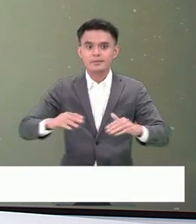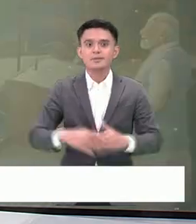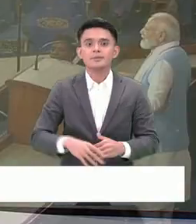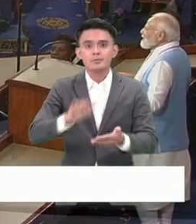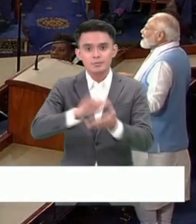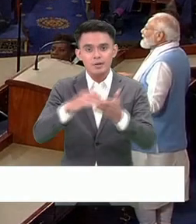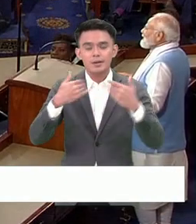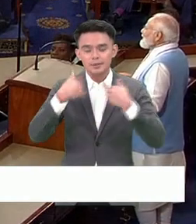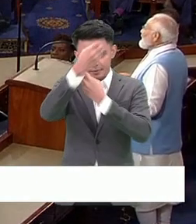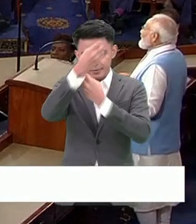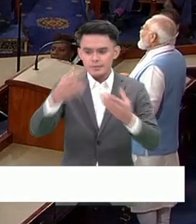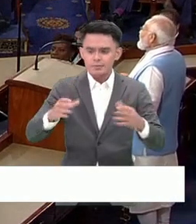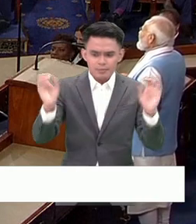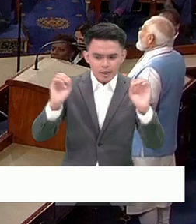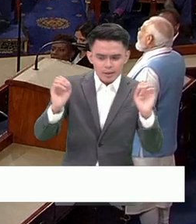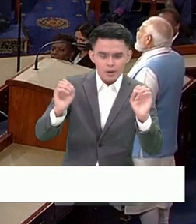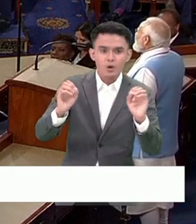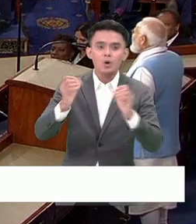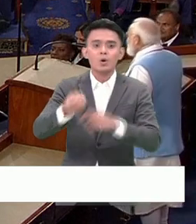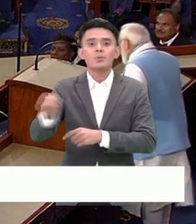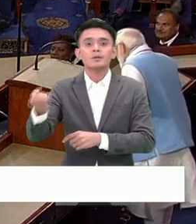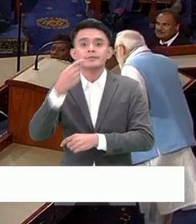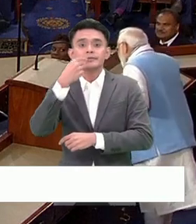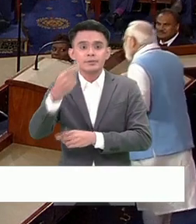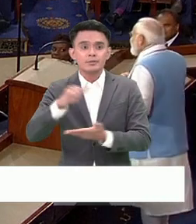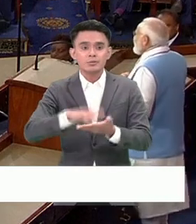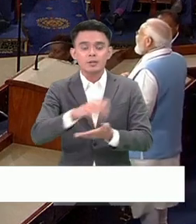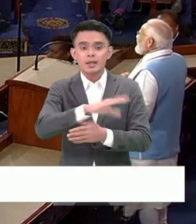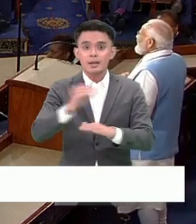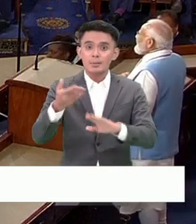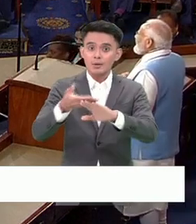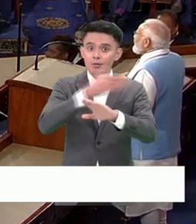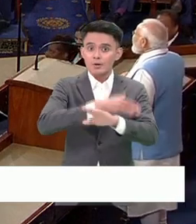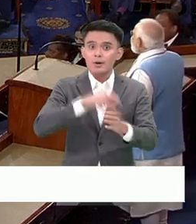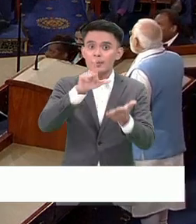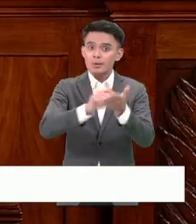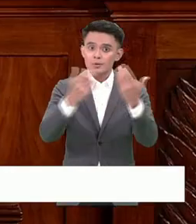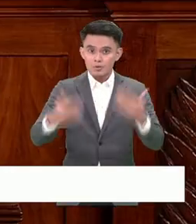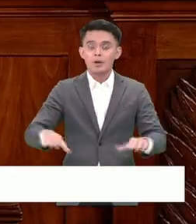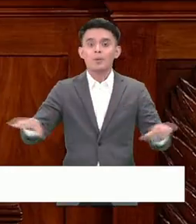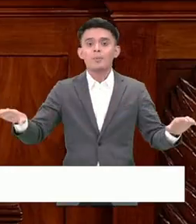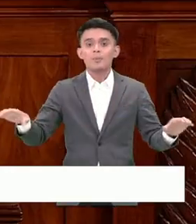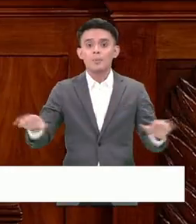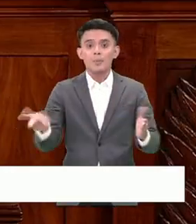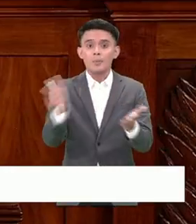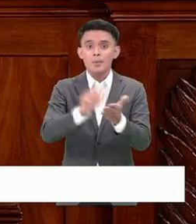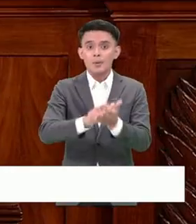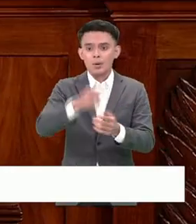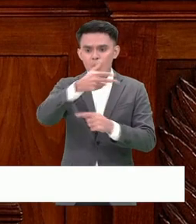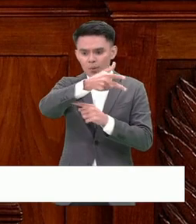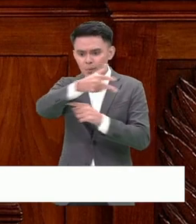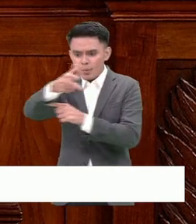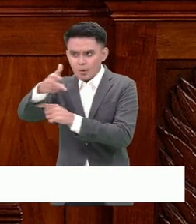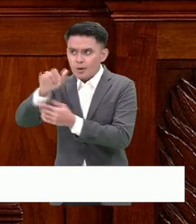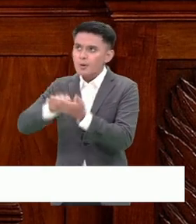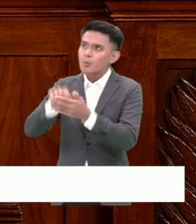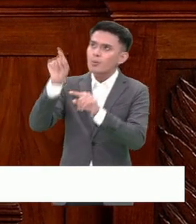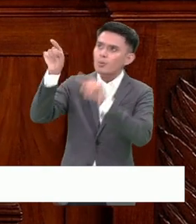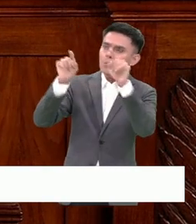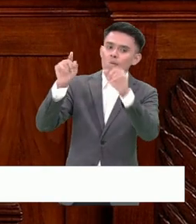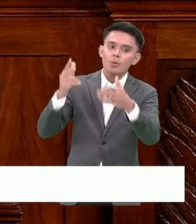tidak memesan barang objek seperti yang didakwa dan sebelum itu media tepatnya telah melaporkan objek mencurigakan dilihat